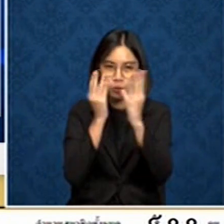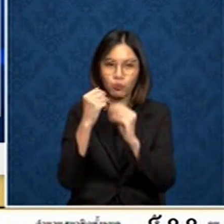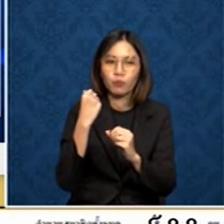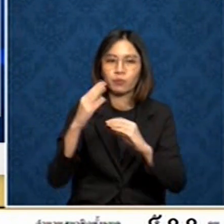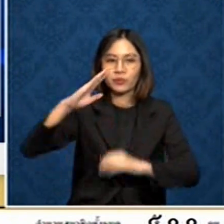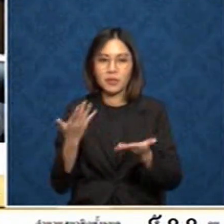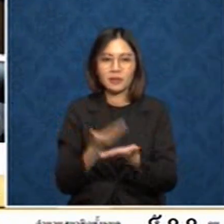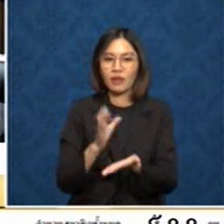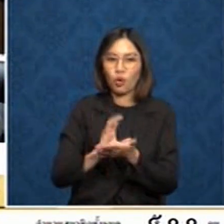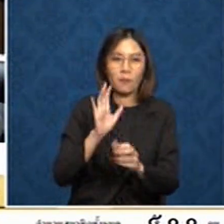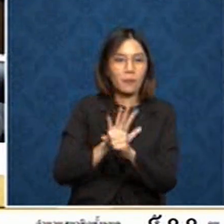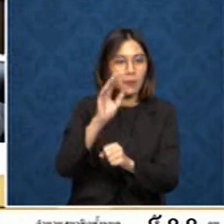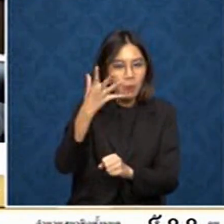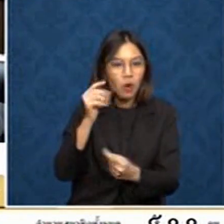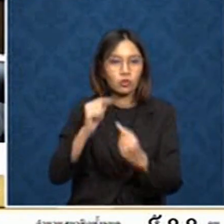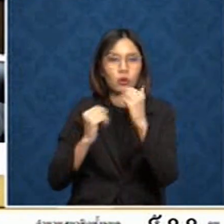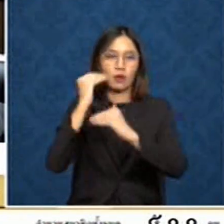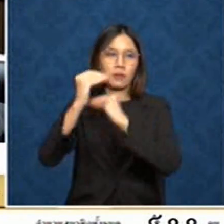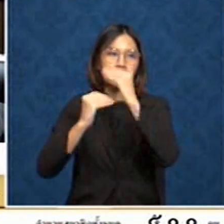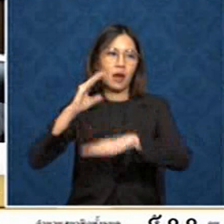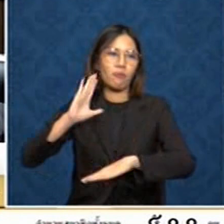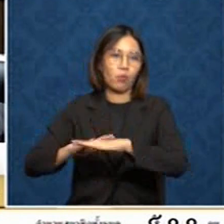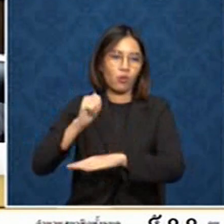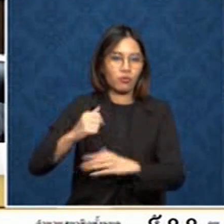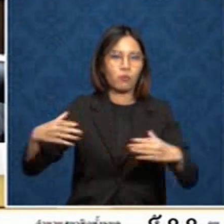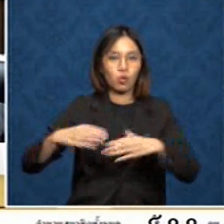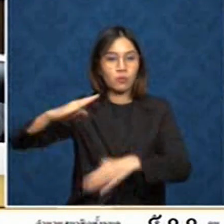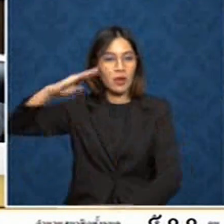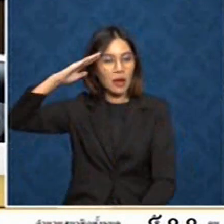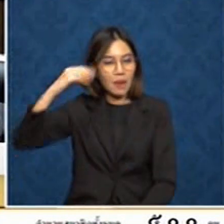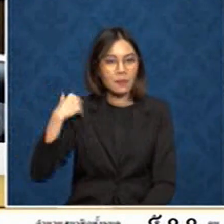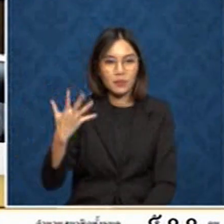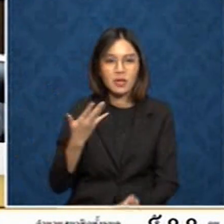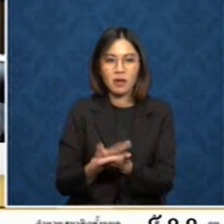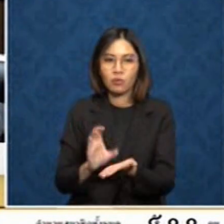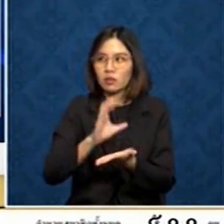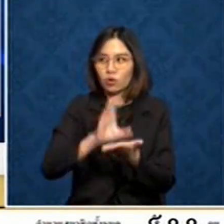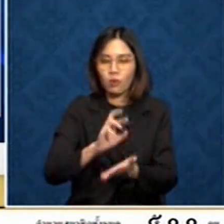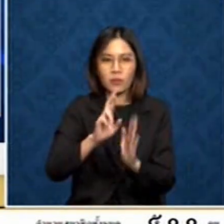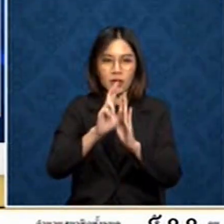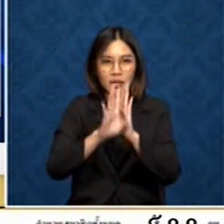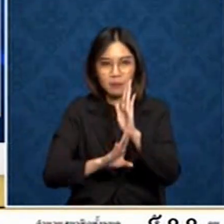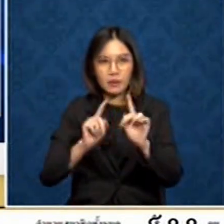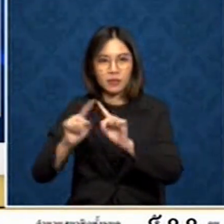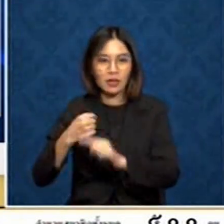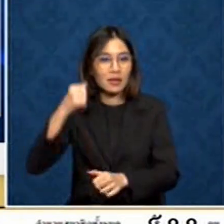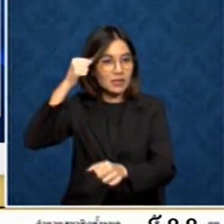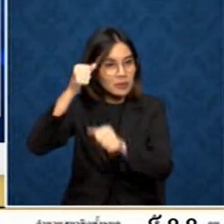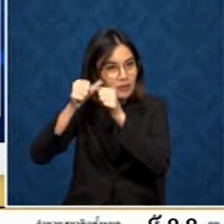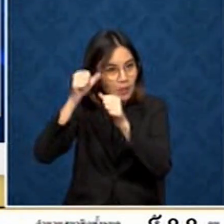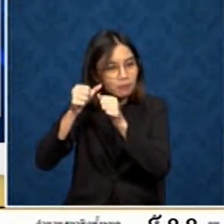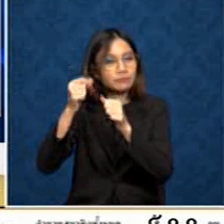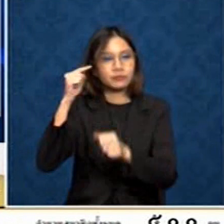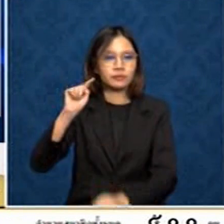บุคลากรจะลดลง 2ล้านบาทหรือ2.1แต่ภาพรวมของกระงกลับได้รับงบเพิ่มข้น